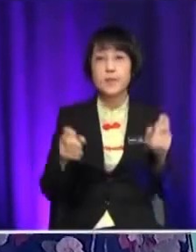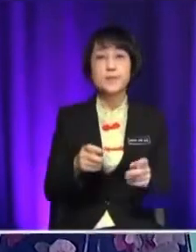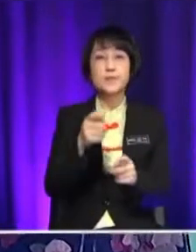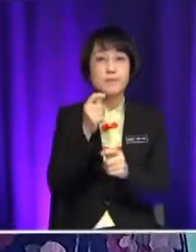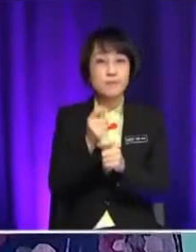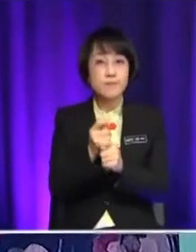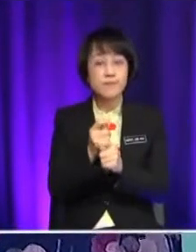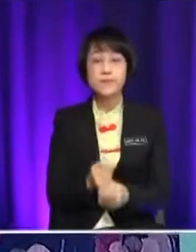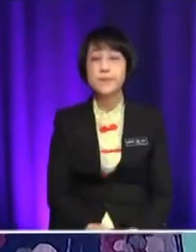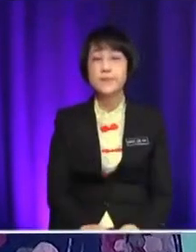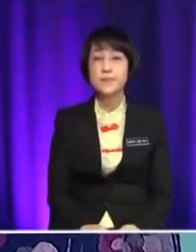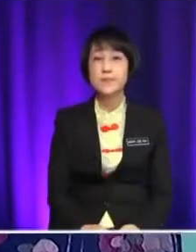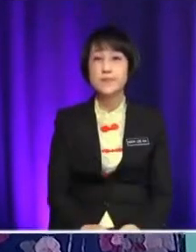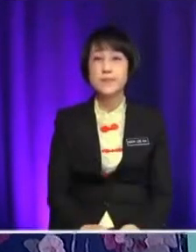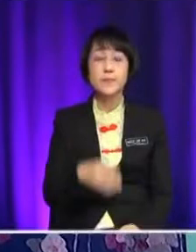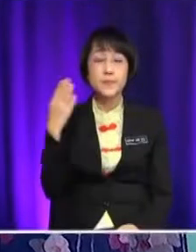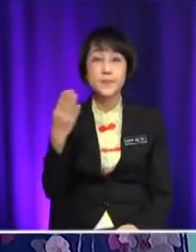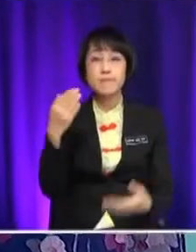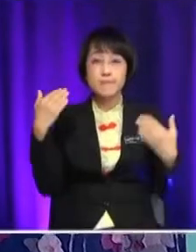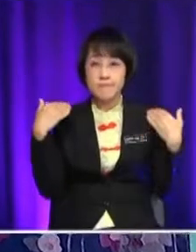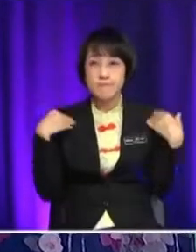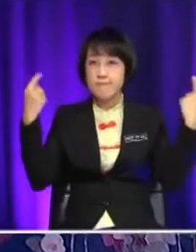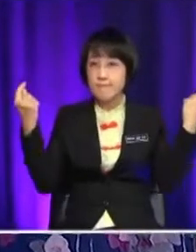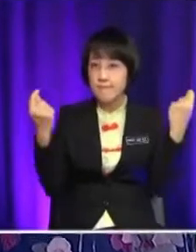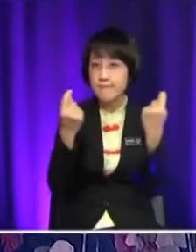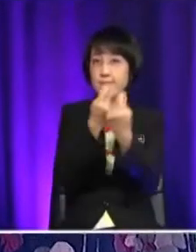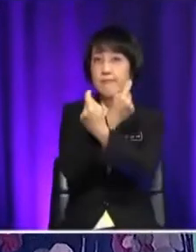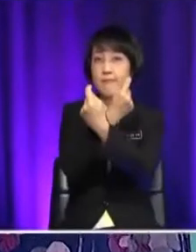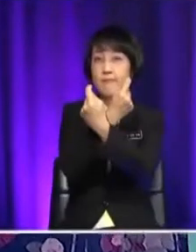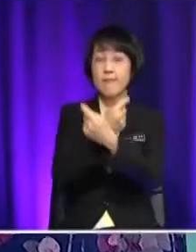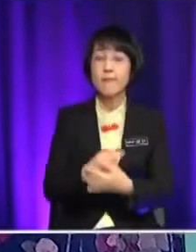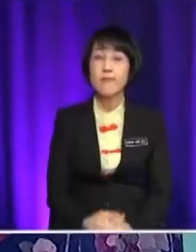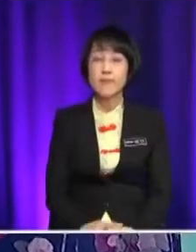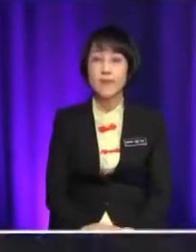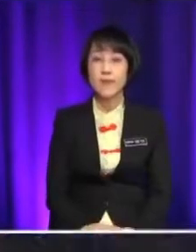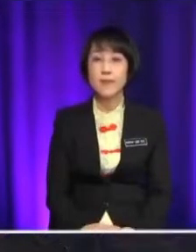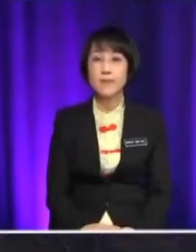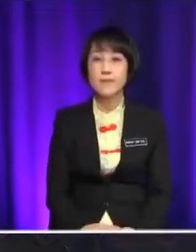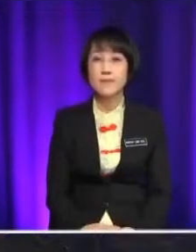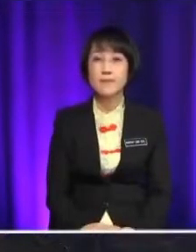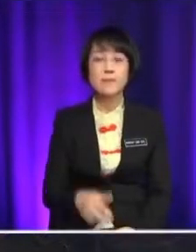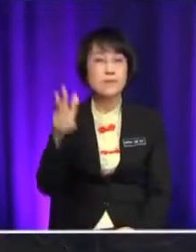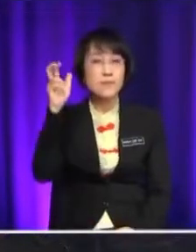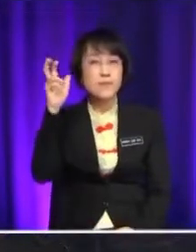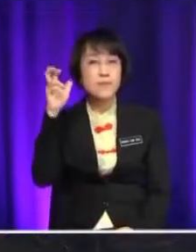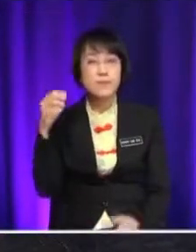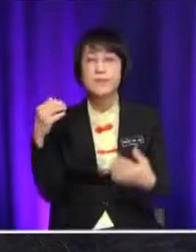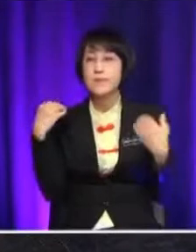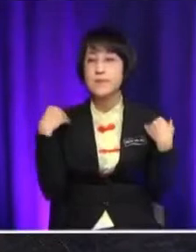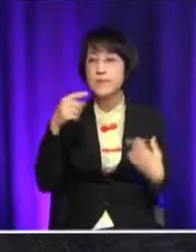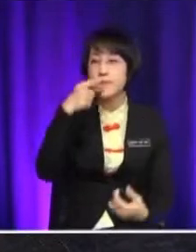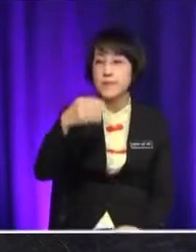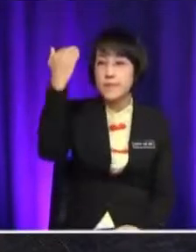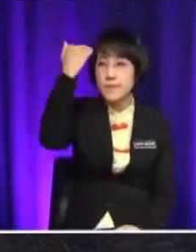biasanya dipertandingkan. Sebab tu kita dengar pada audio tadi ada disebutkan hakim, ya,